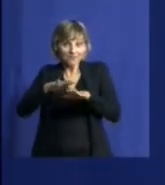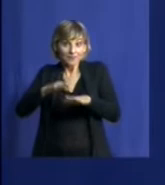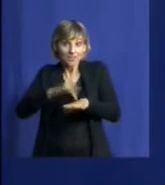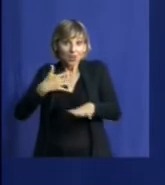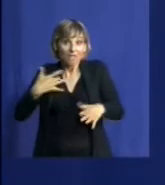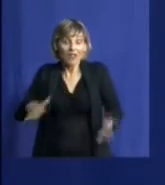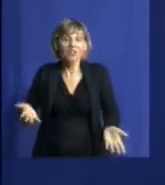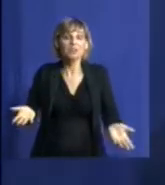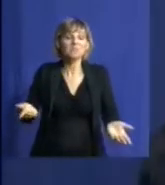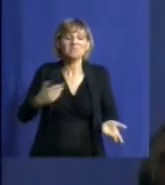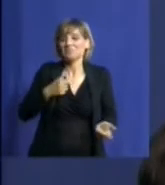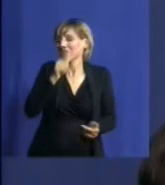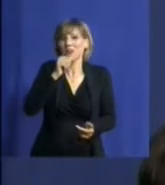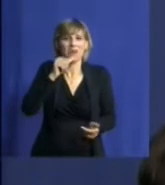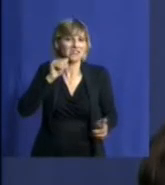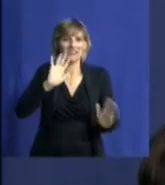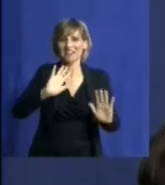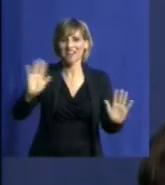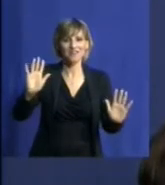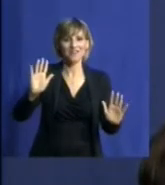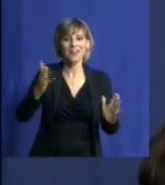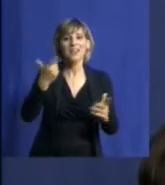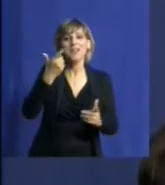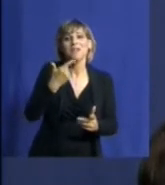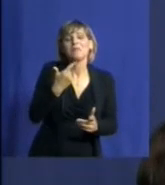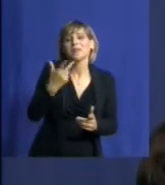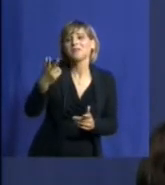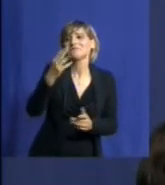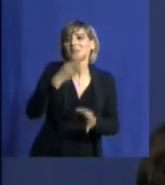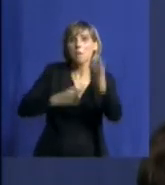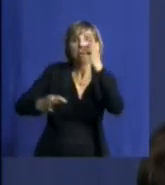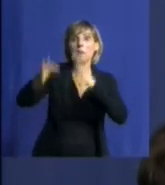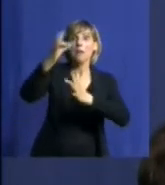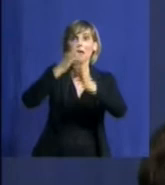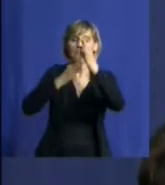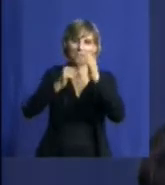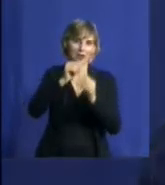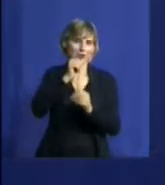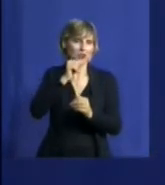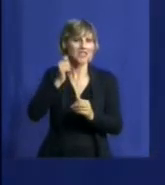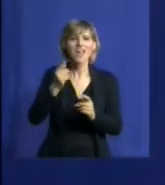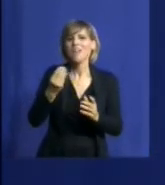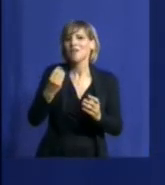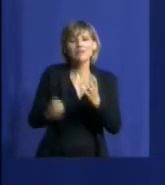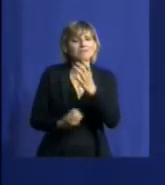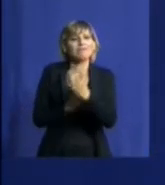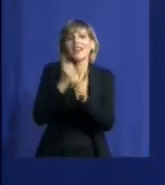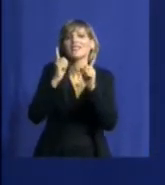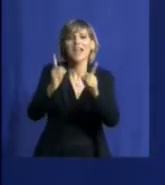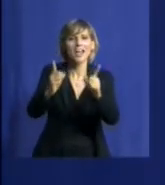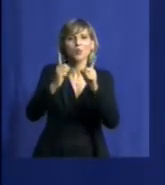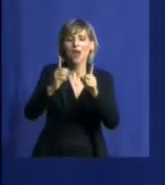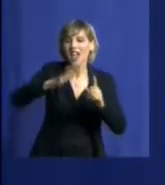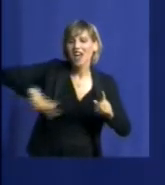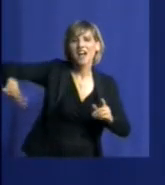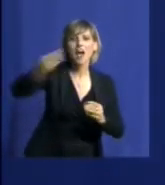esperienza. Non serviva neanche che me ne parlassero, una cosa talmente naturale, non trovare nessuna differenza